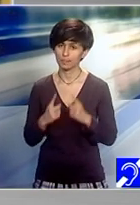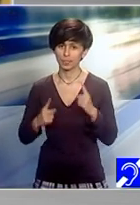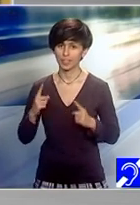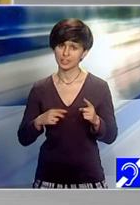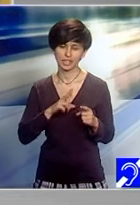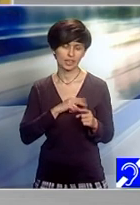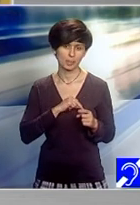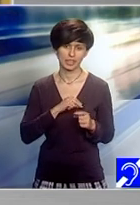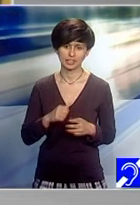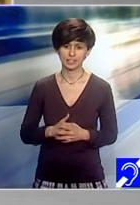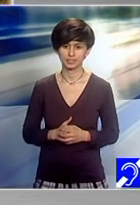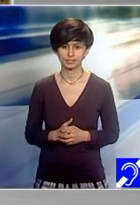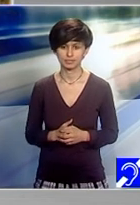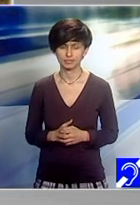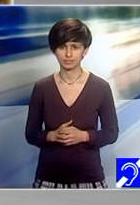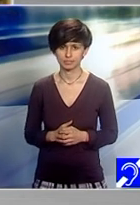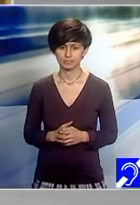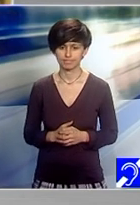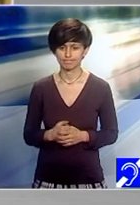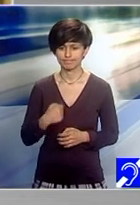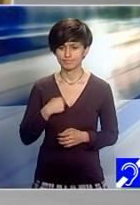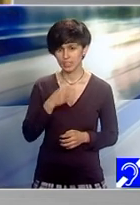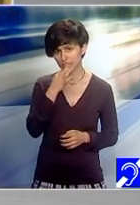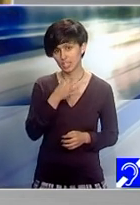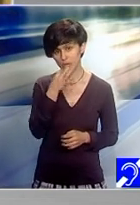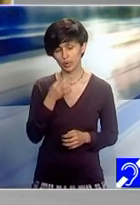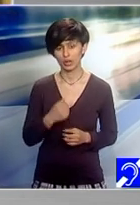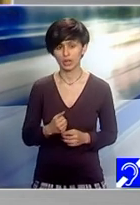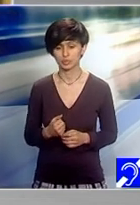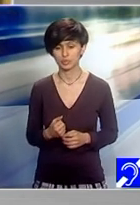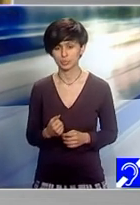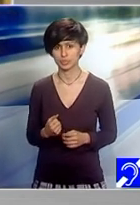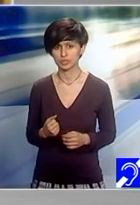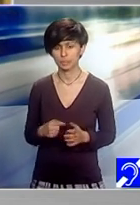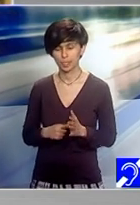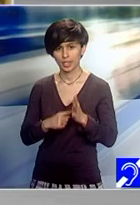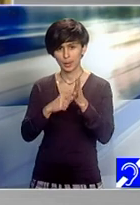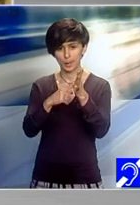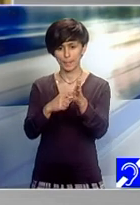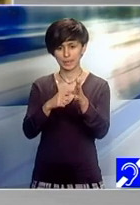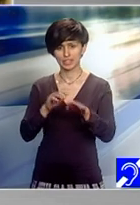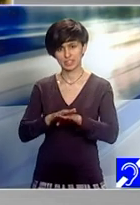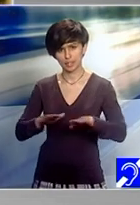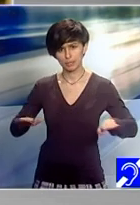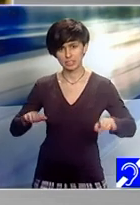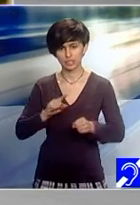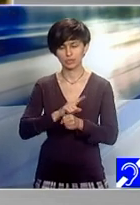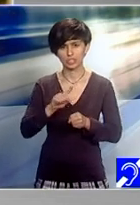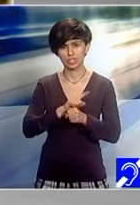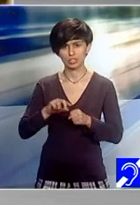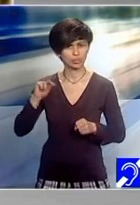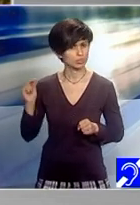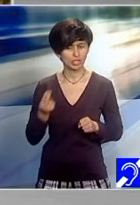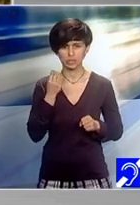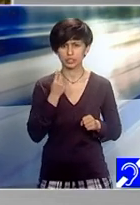E cert că ceea ce am menționat are și prezintă baza unui lucru extraordinar, adică